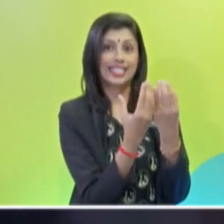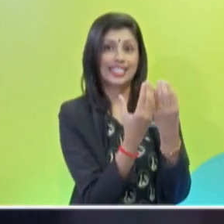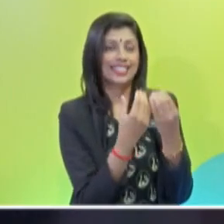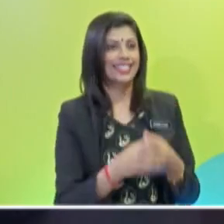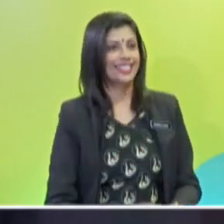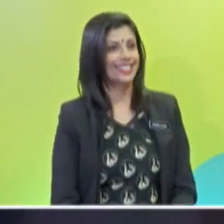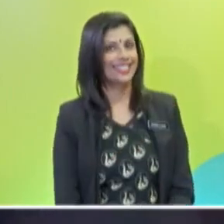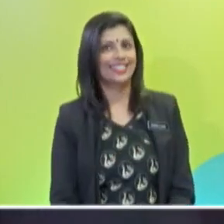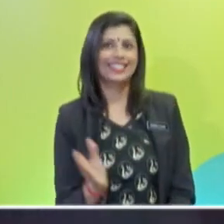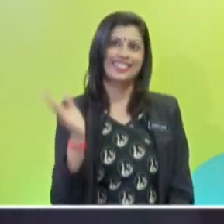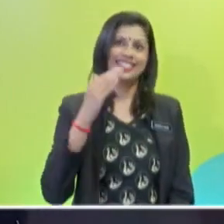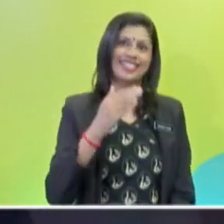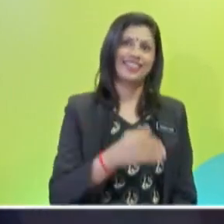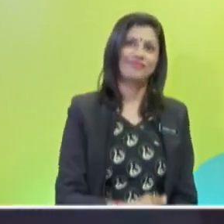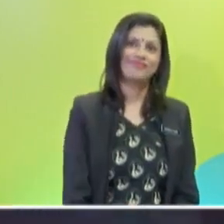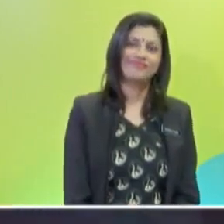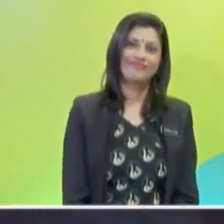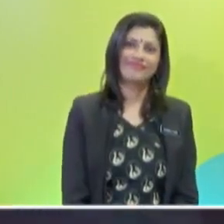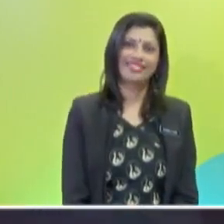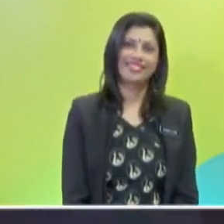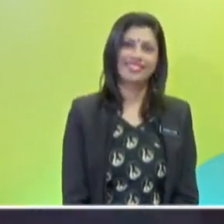jomlah. Jom kawan-kawan.